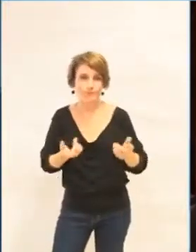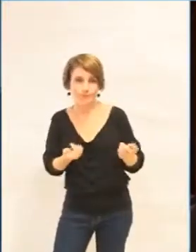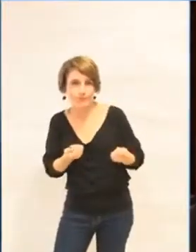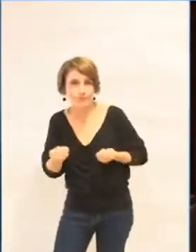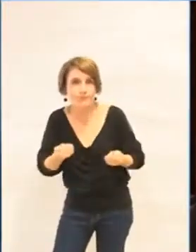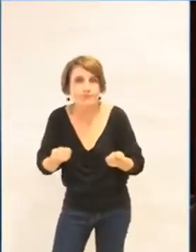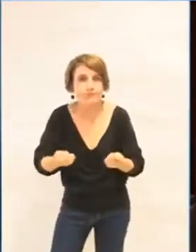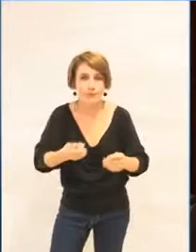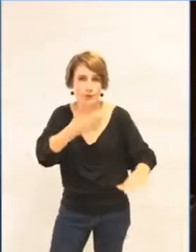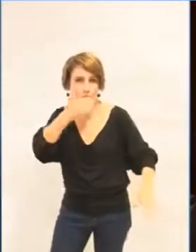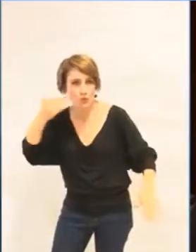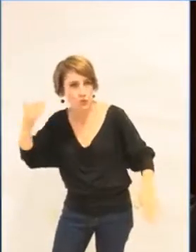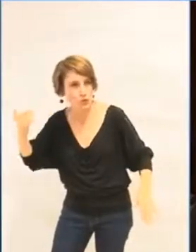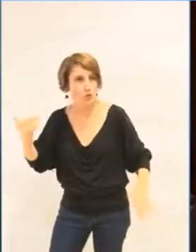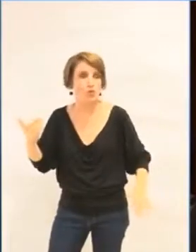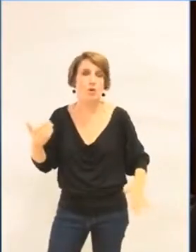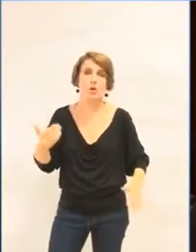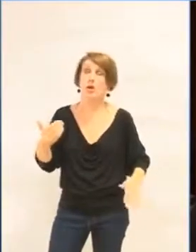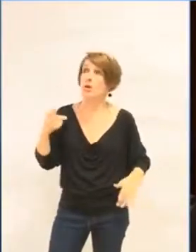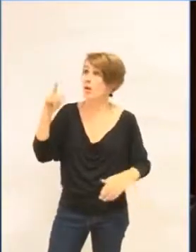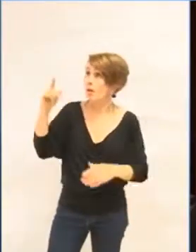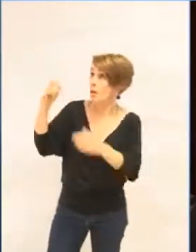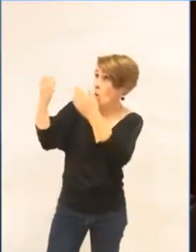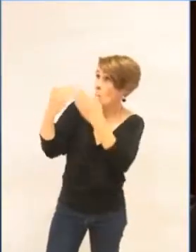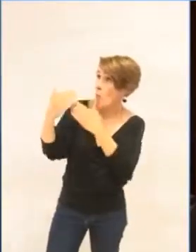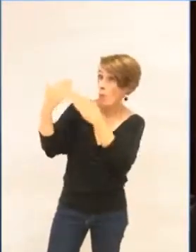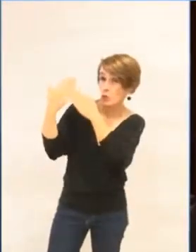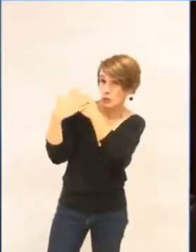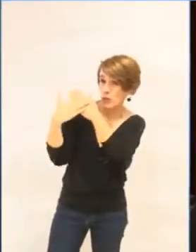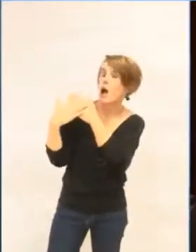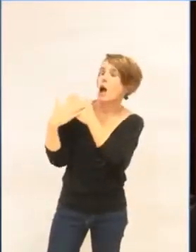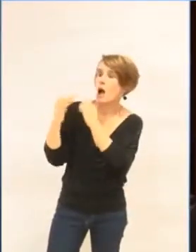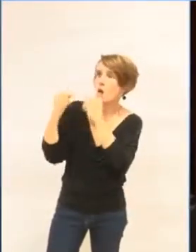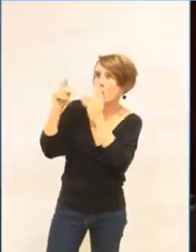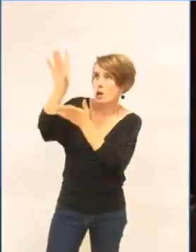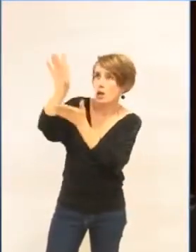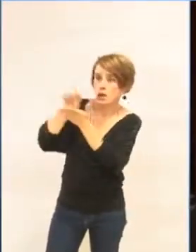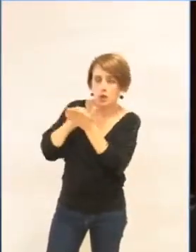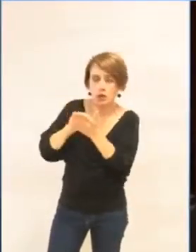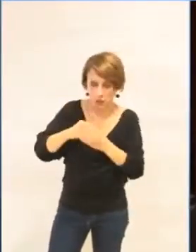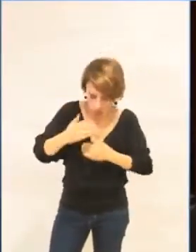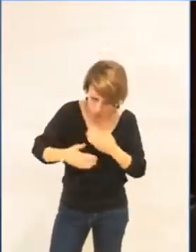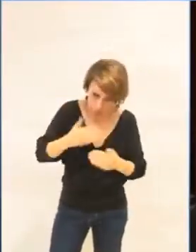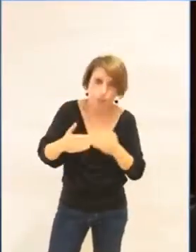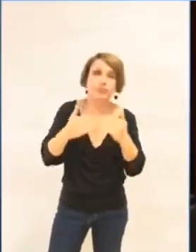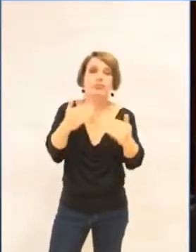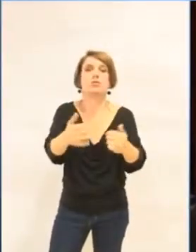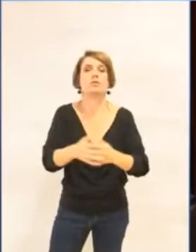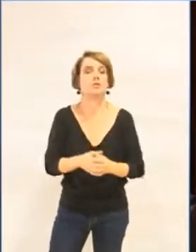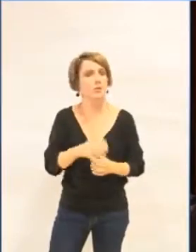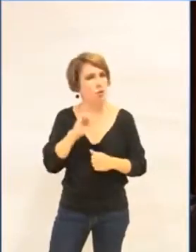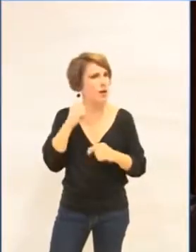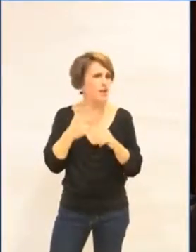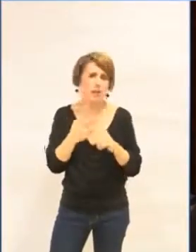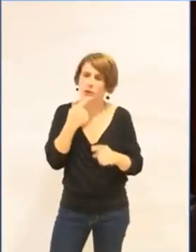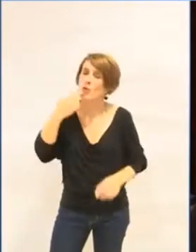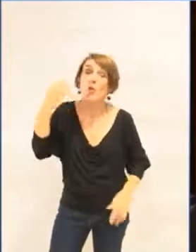celle-ci, à mettre en place les actions correctives qu'elle souhaitait apporter, et c'est indispensable aux remarques de la